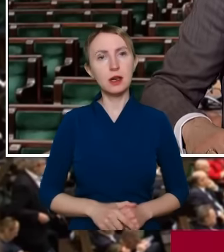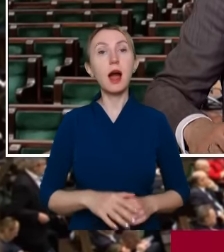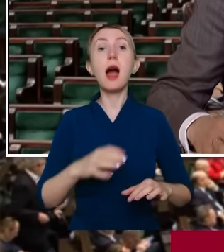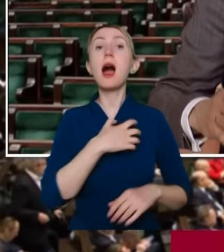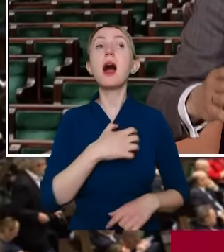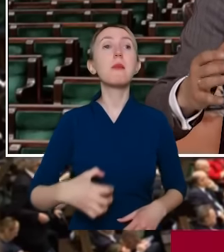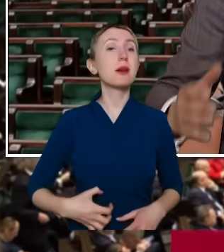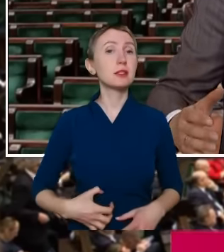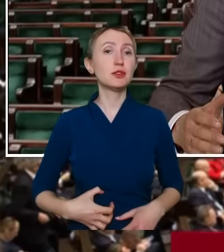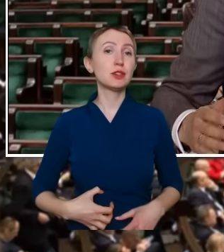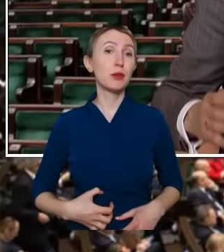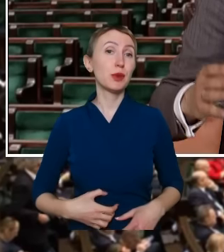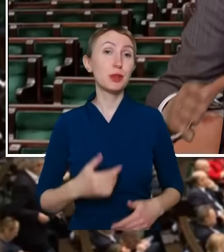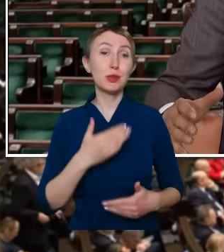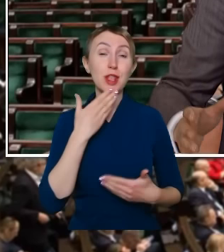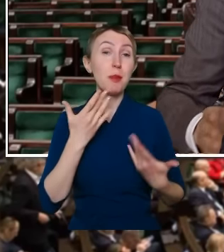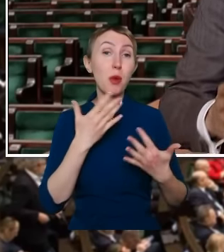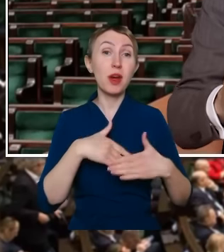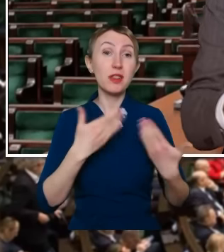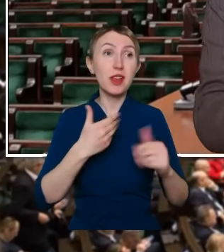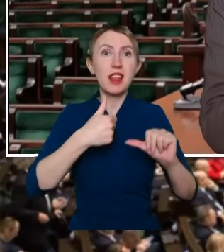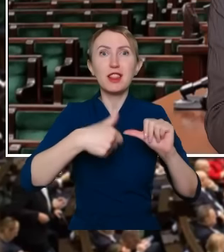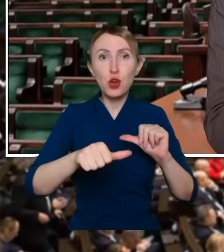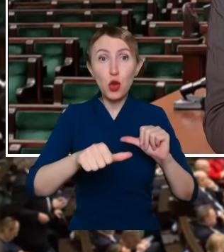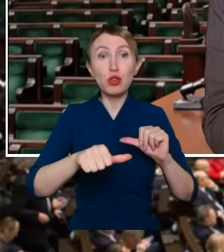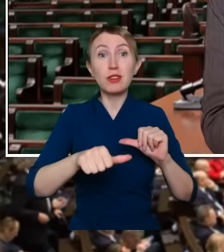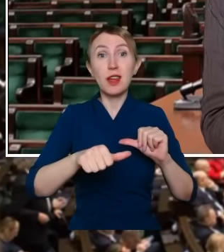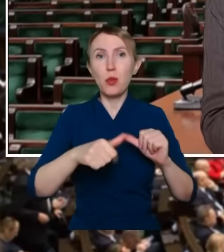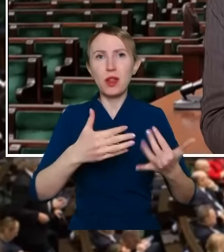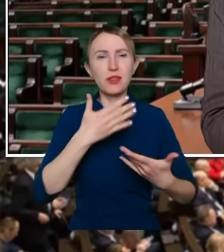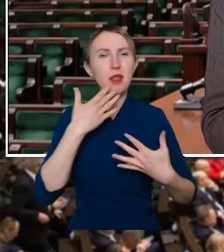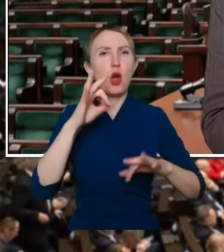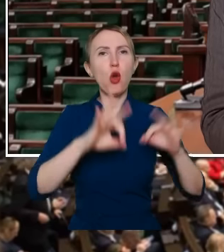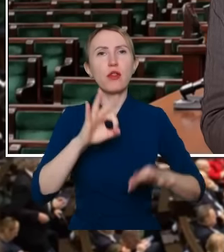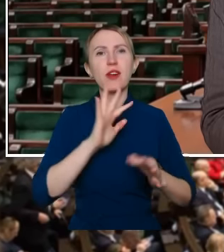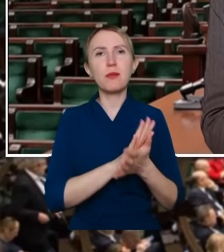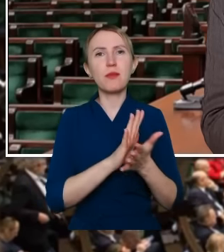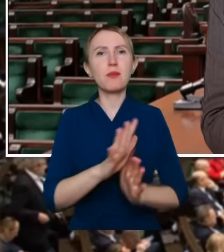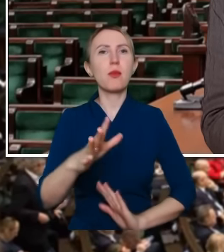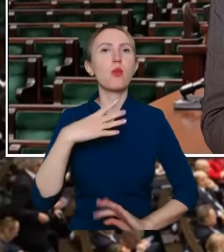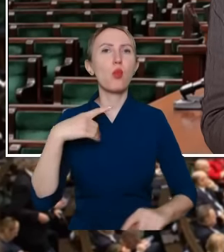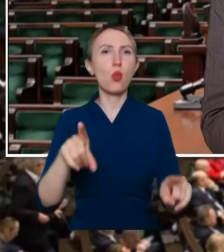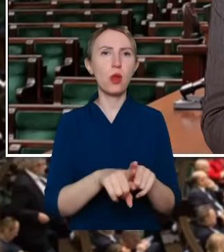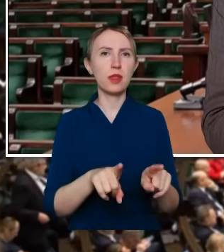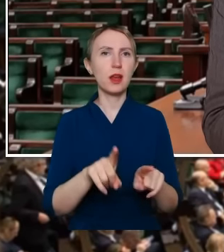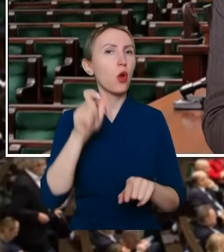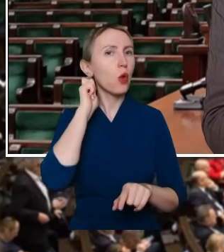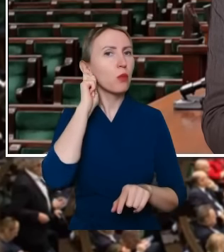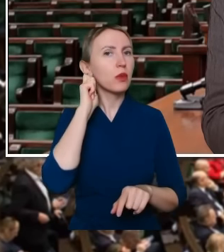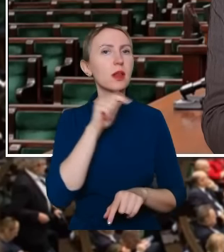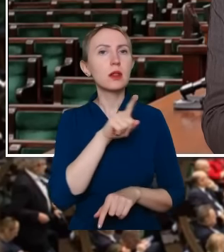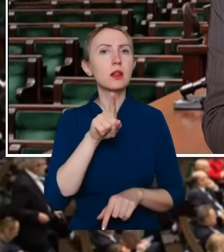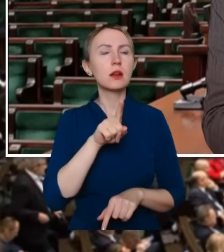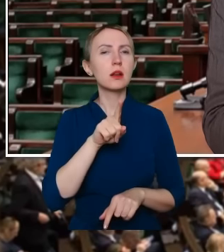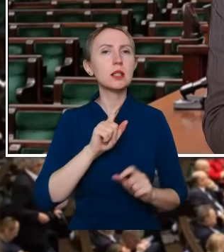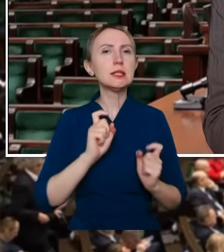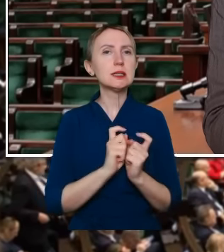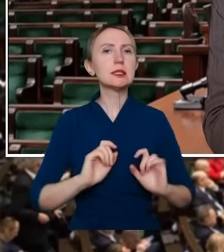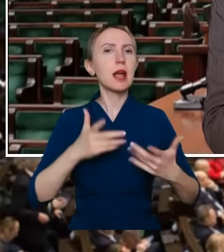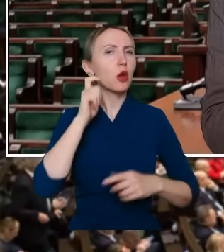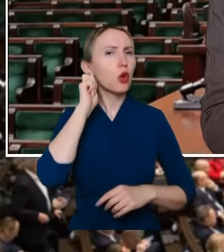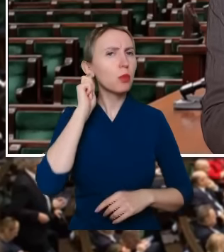ma nie tylko łatwego dnia ale łatwego tygodnia na tej samej konferencji pojawiły się Kobiety związane z tak zwanym strajkiem kobiet